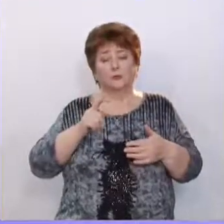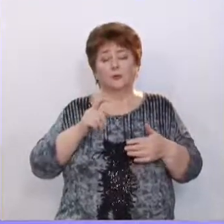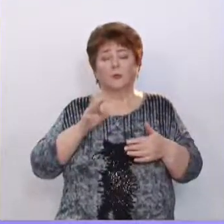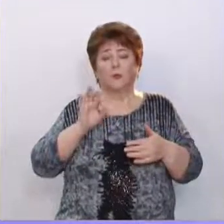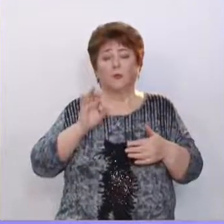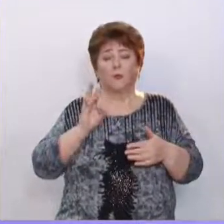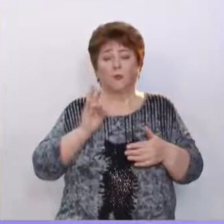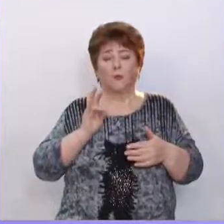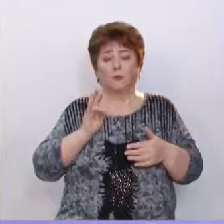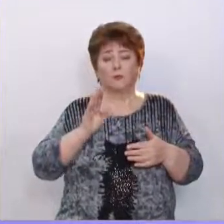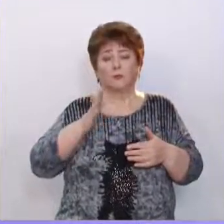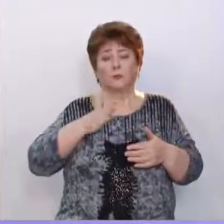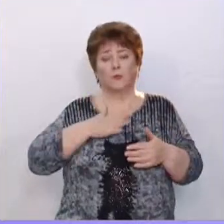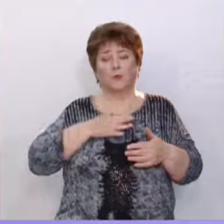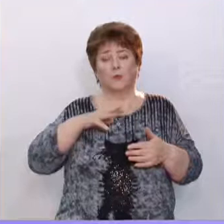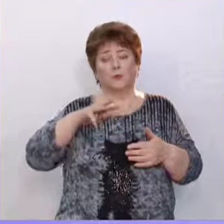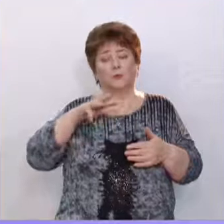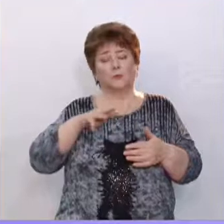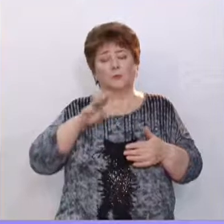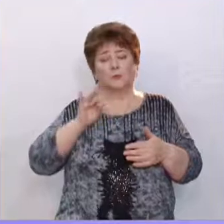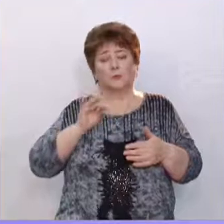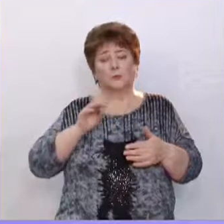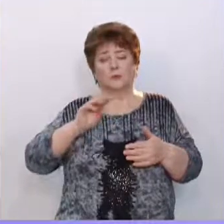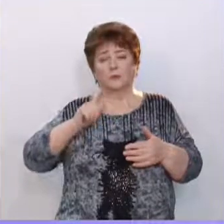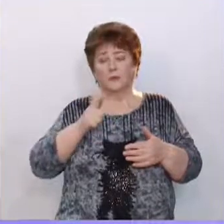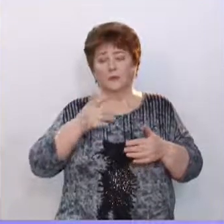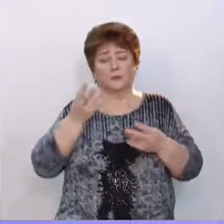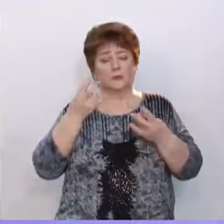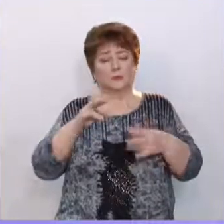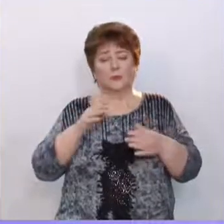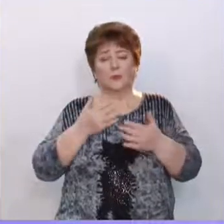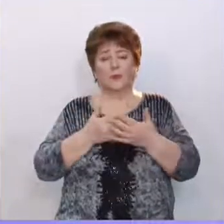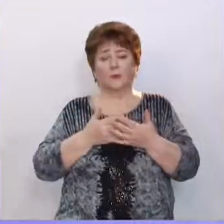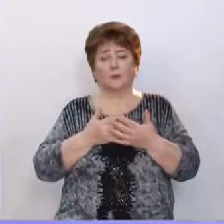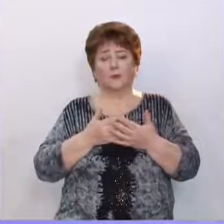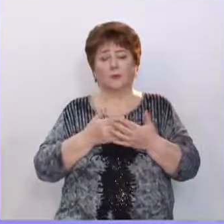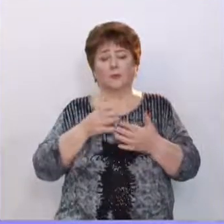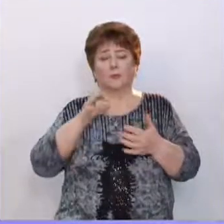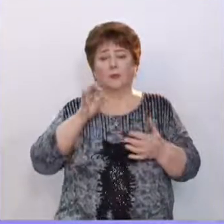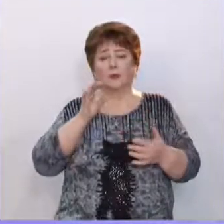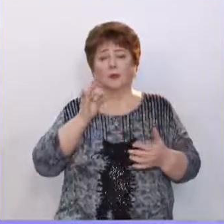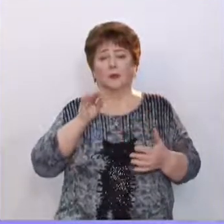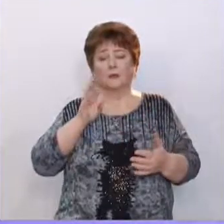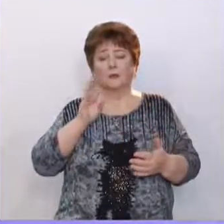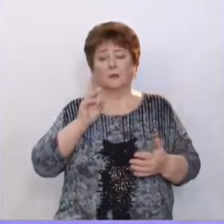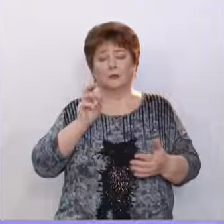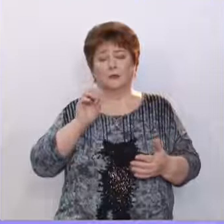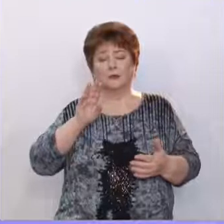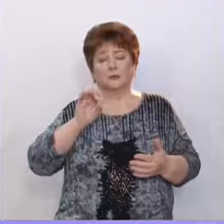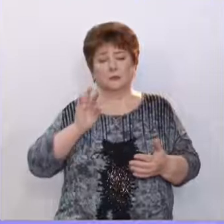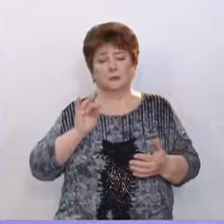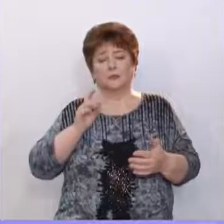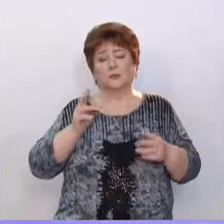мой, мужской род. Мягкий знак не пишется. Например, оркестр играл